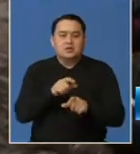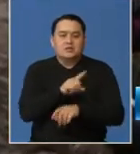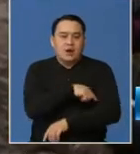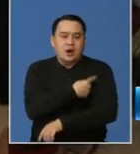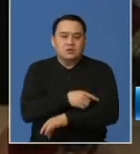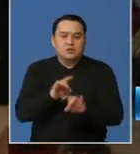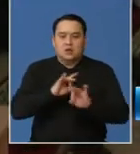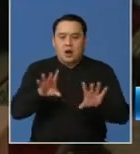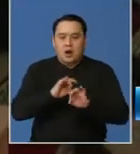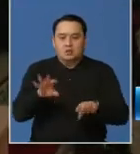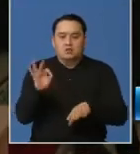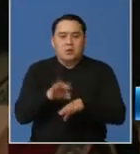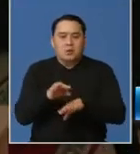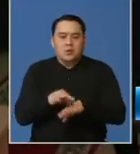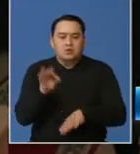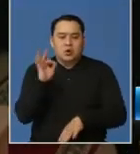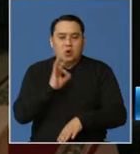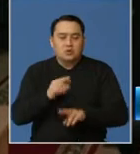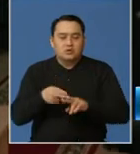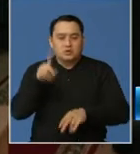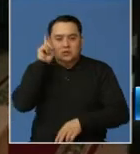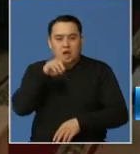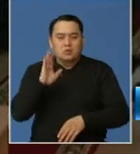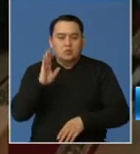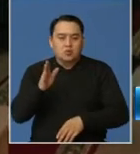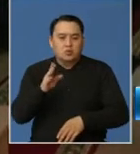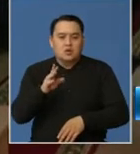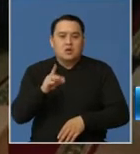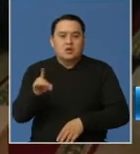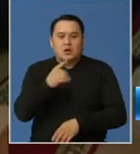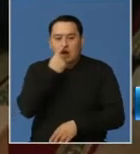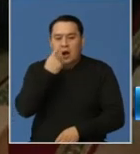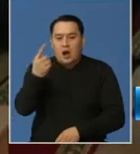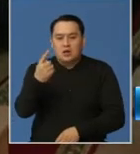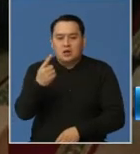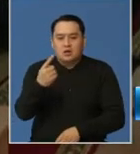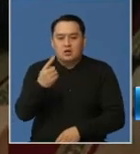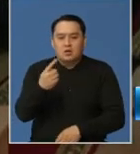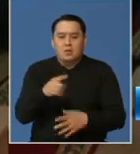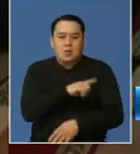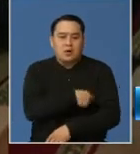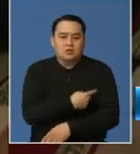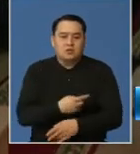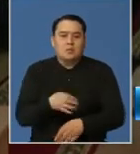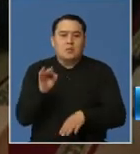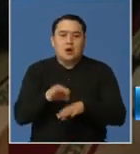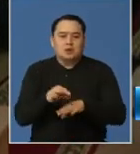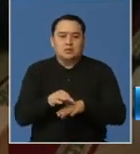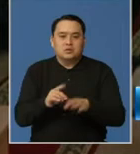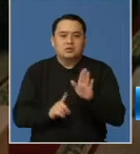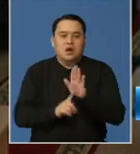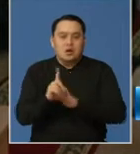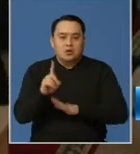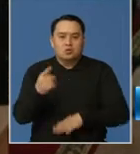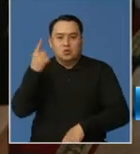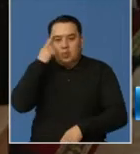Они рассказали все болезни. Теперь будем знать. Если честно, ездить в райцентр далеко. Да и ходим мы в больницу, когда уже болезнь запущена.